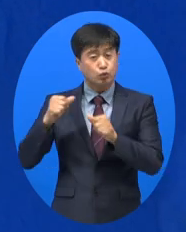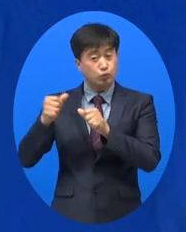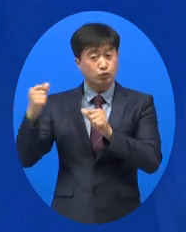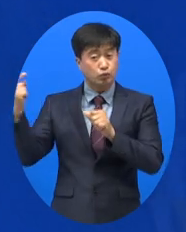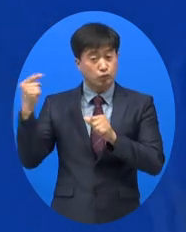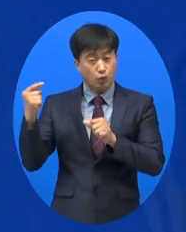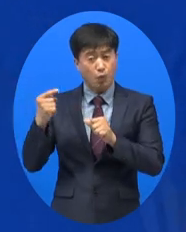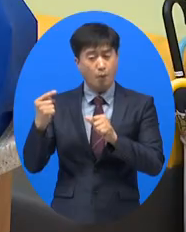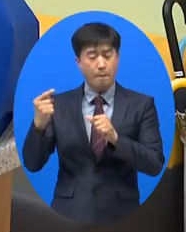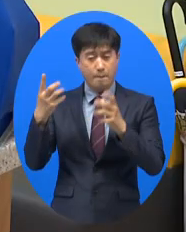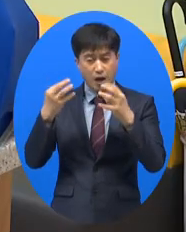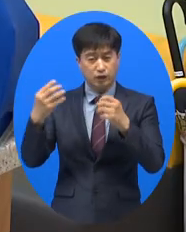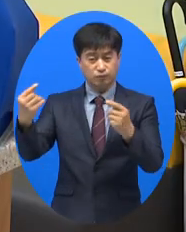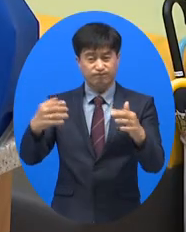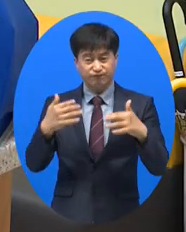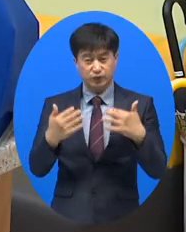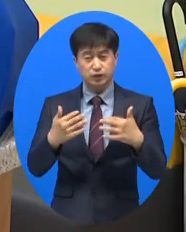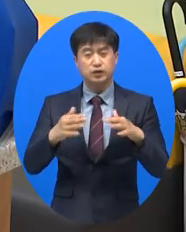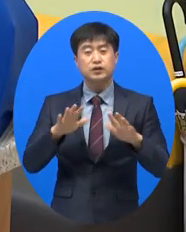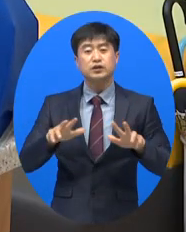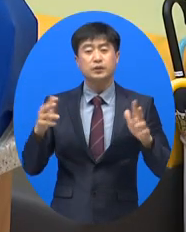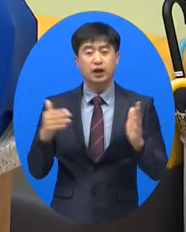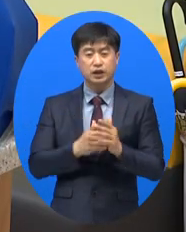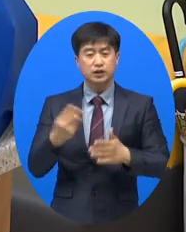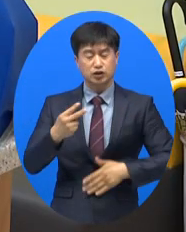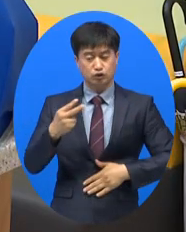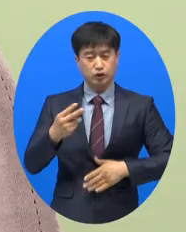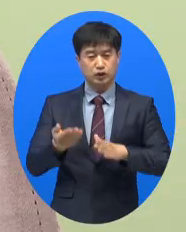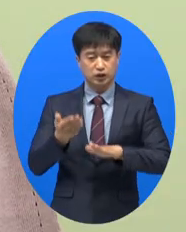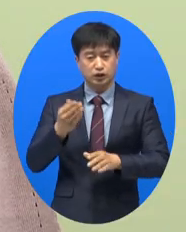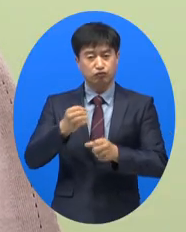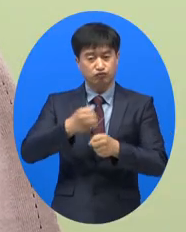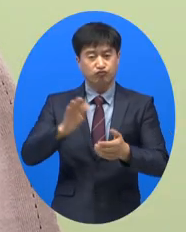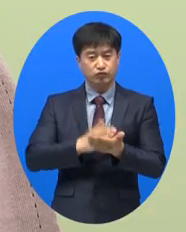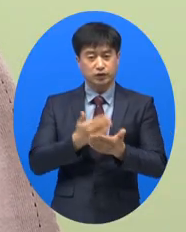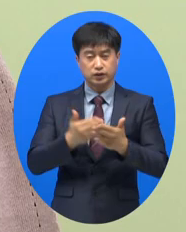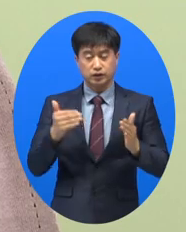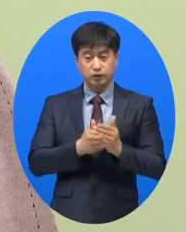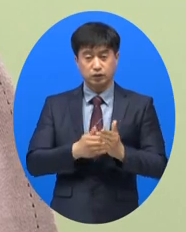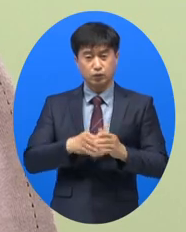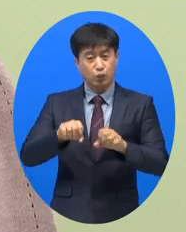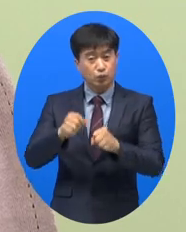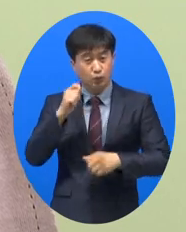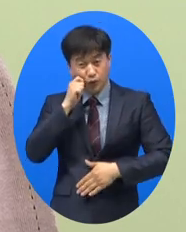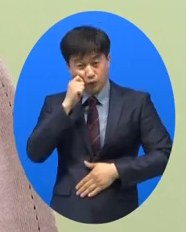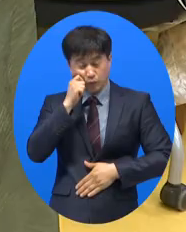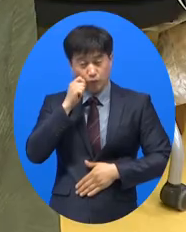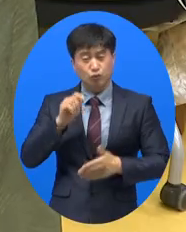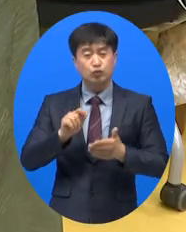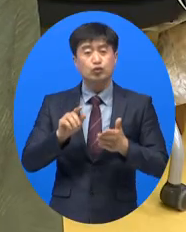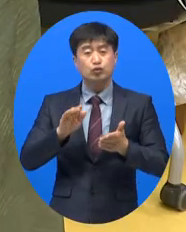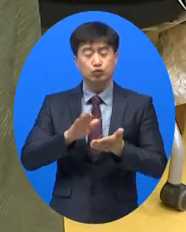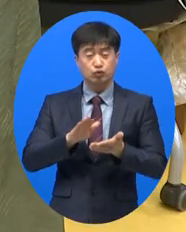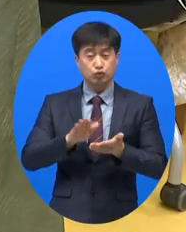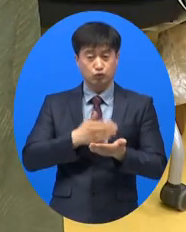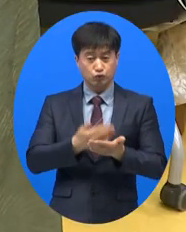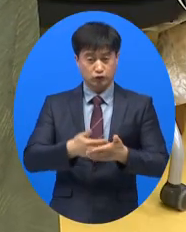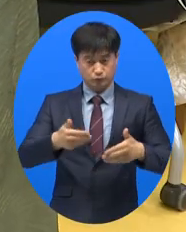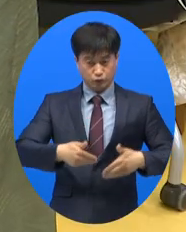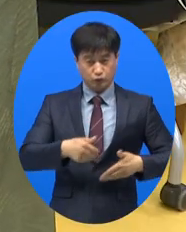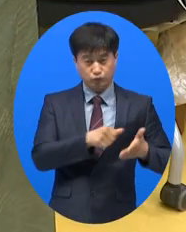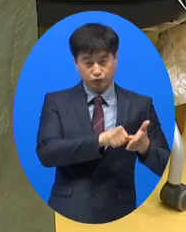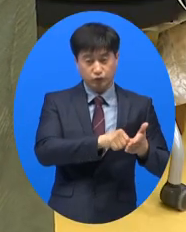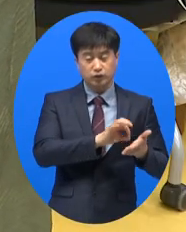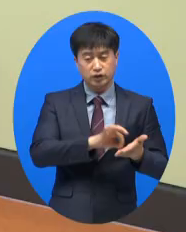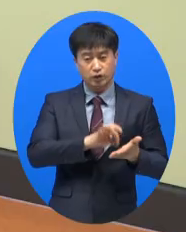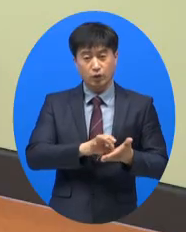지금까지 수리 1호 3만 2천 개가 넘습니다 고치기 어려운 우산은 수리를 위한 재료로 쓰 있고 기증받은 우산은 수리 후 필요한 곳에 제